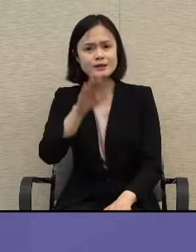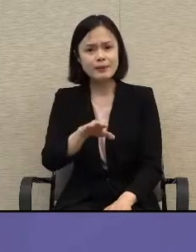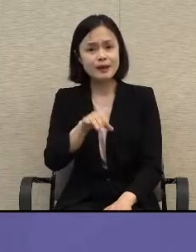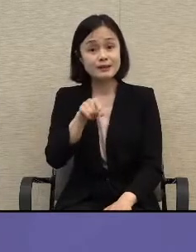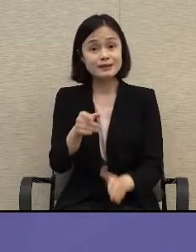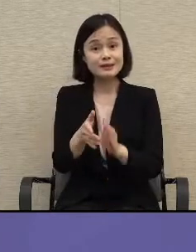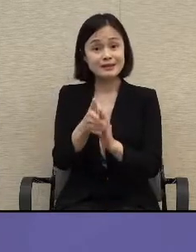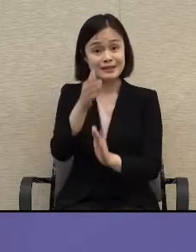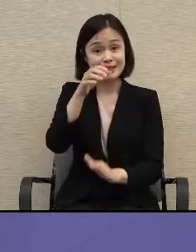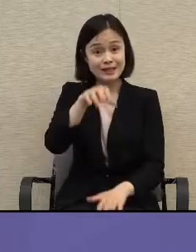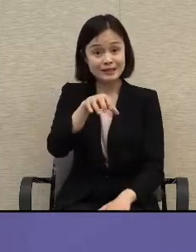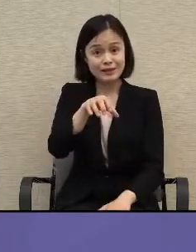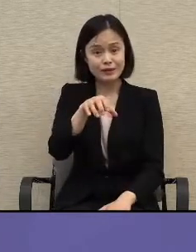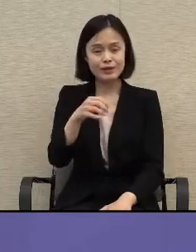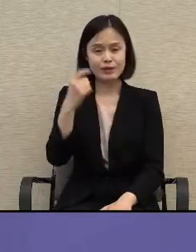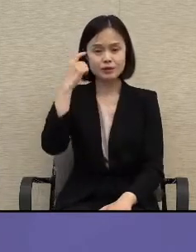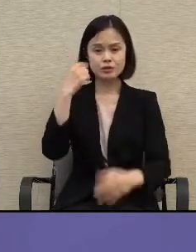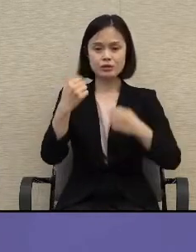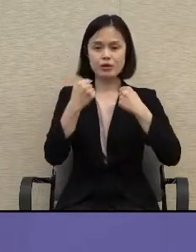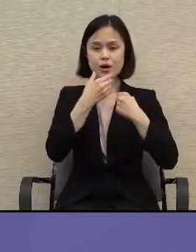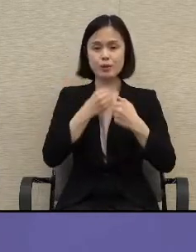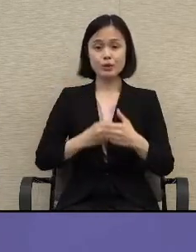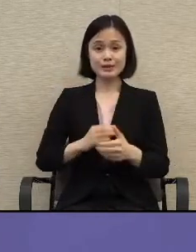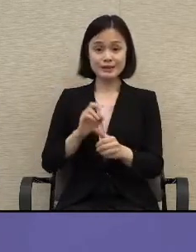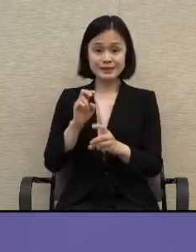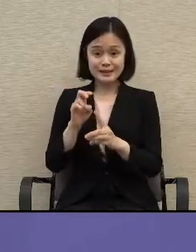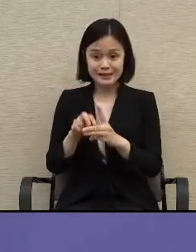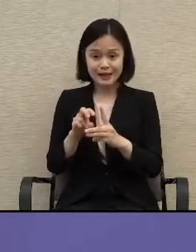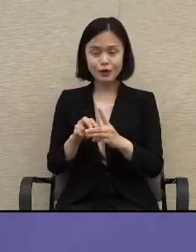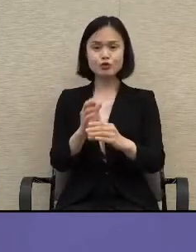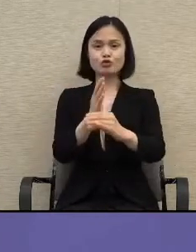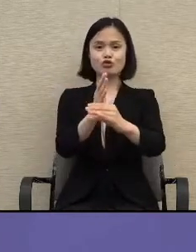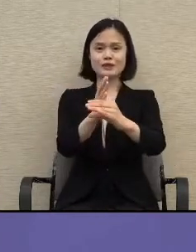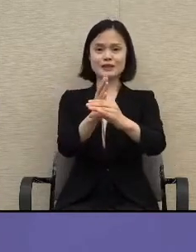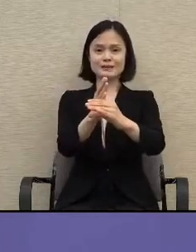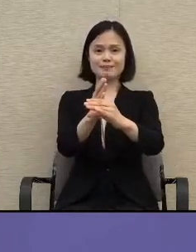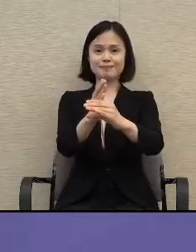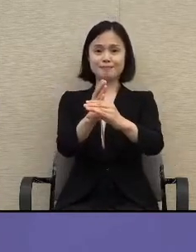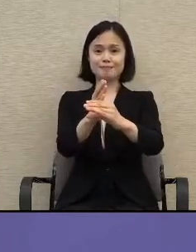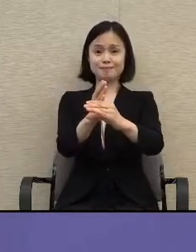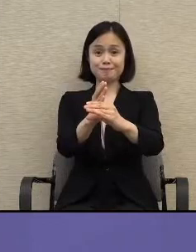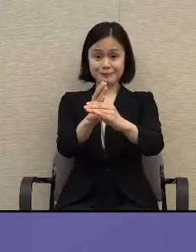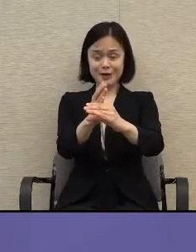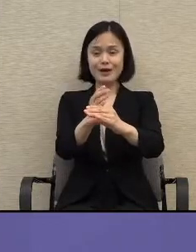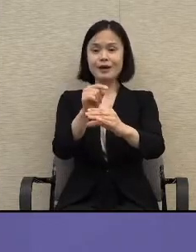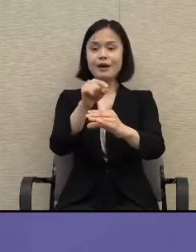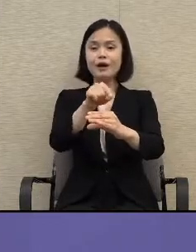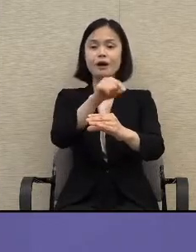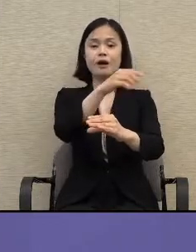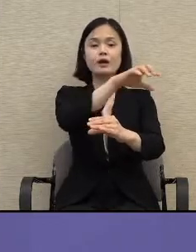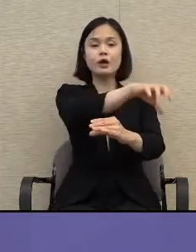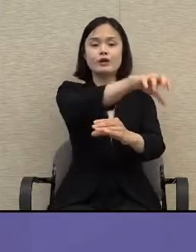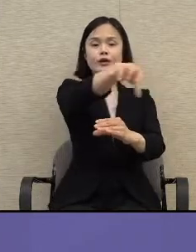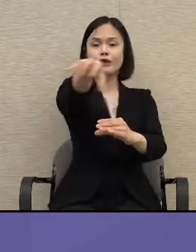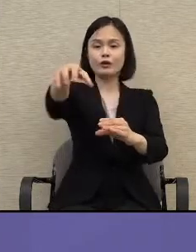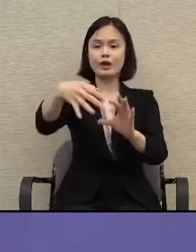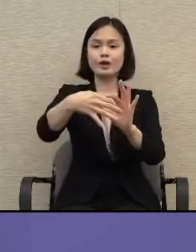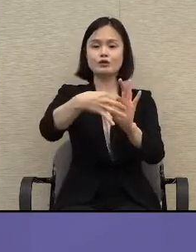화성시에는 정신건강복지센터를 중심으로 연계들이 되고 있다라는 것을 조금 차이를 두고 있습니다.